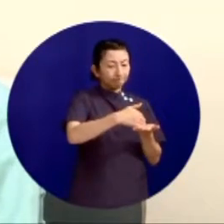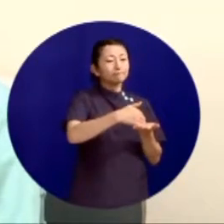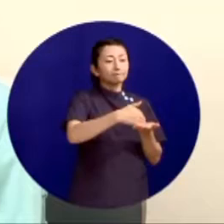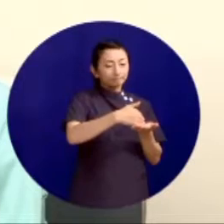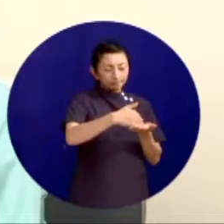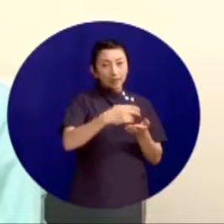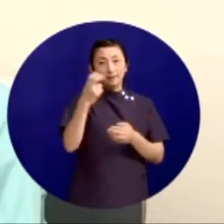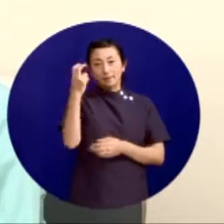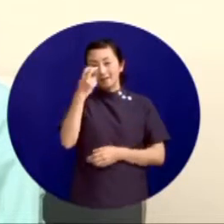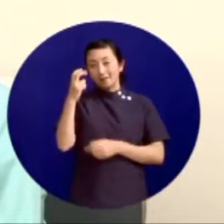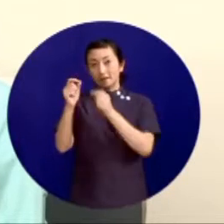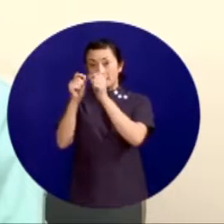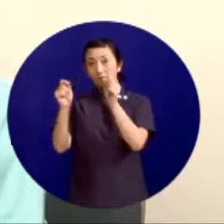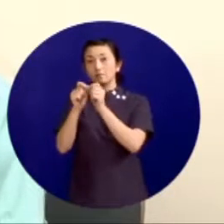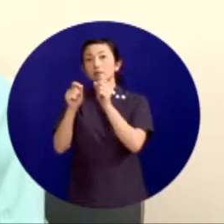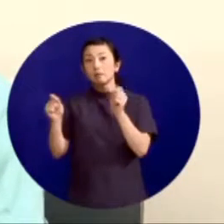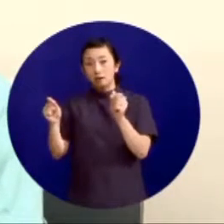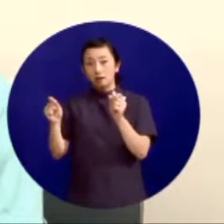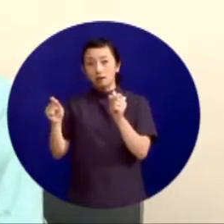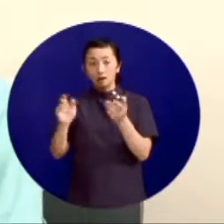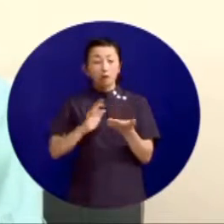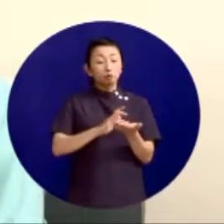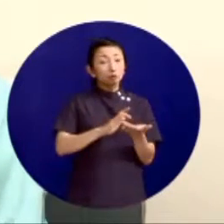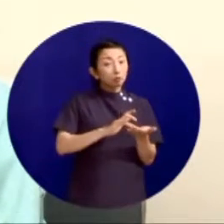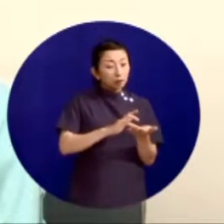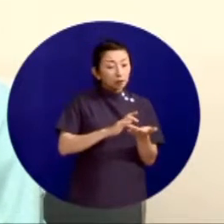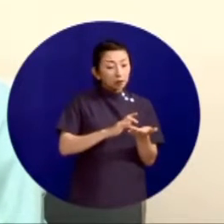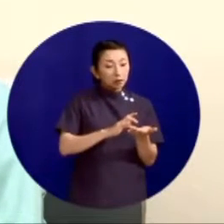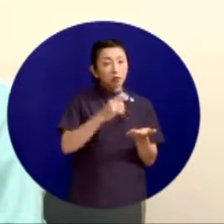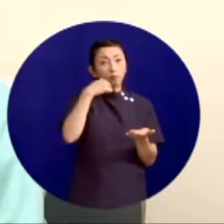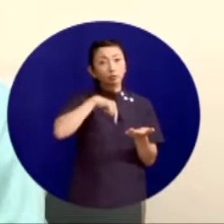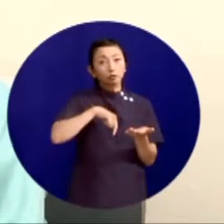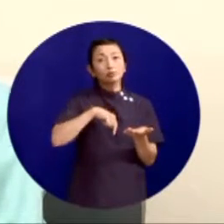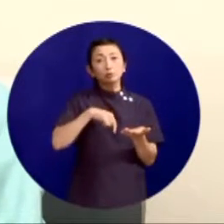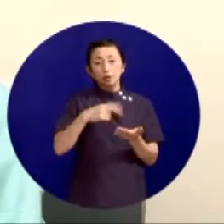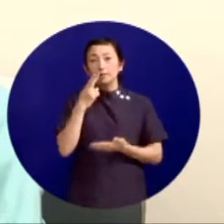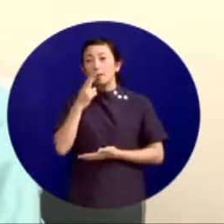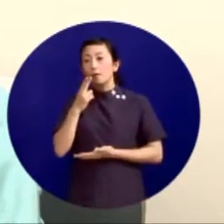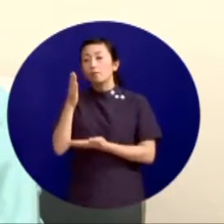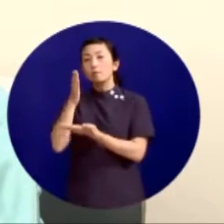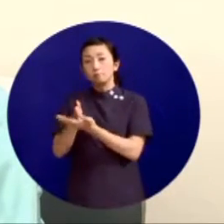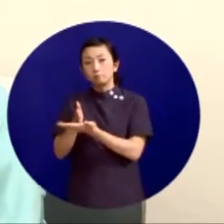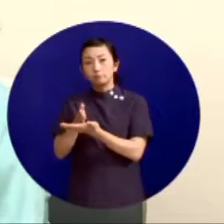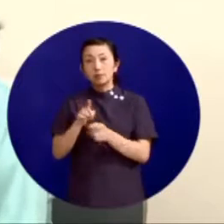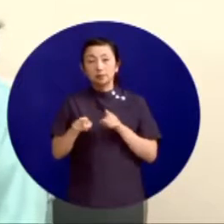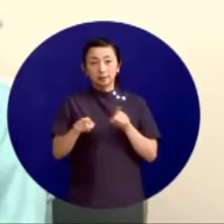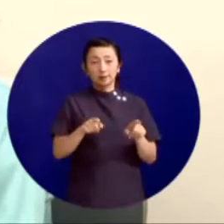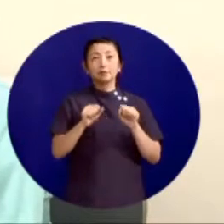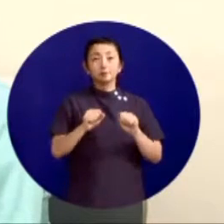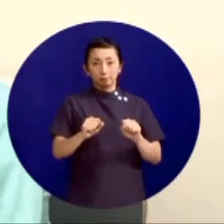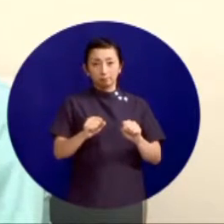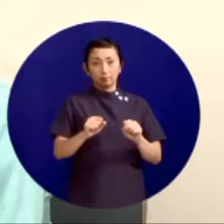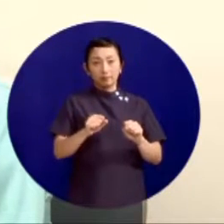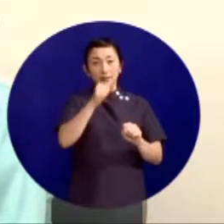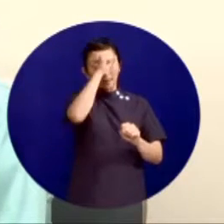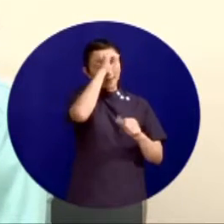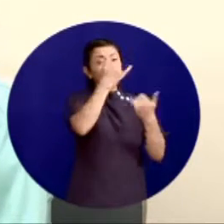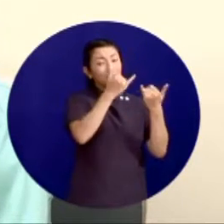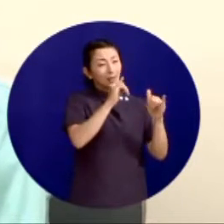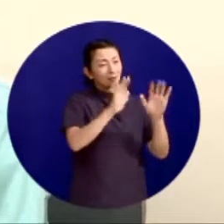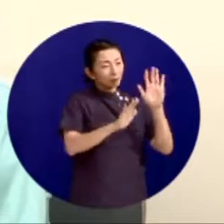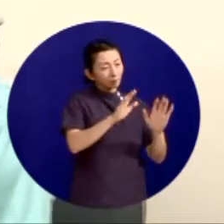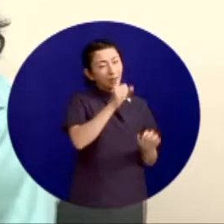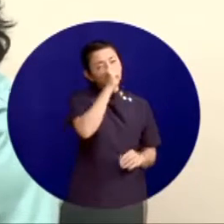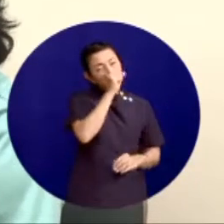まえ、内服指示や禁煙指導によって手術前の患者さんのコンディションを整え、当日細心の注意を